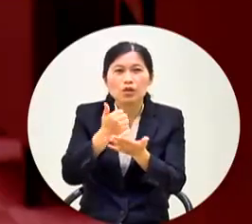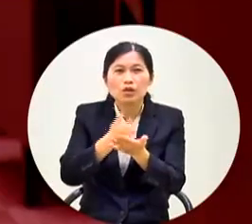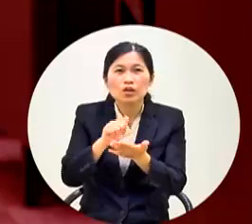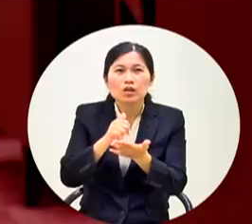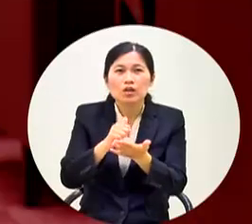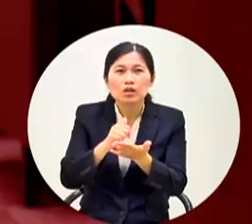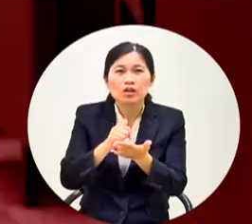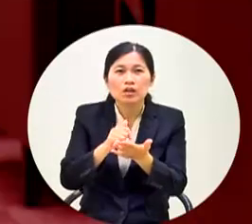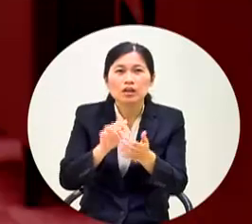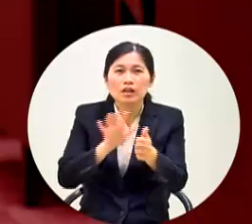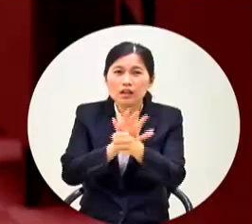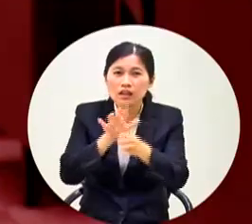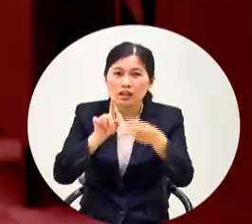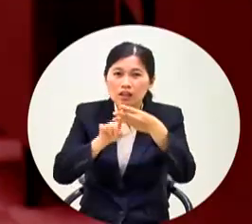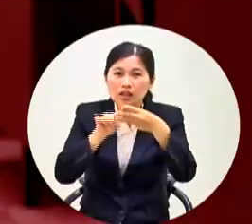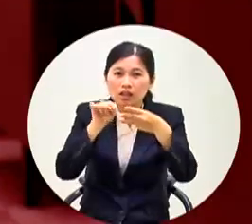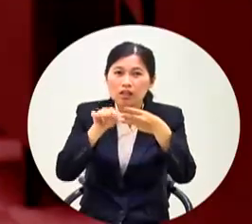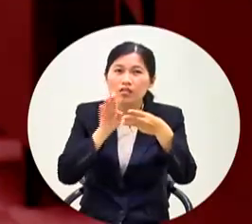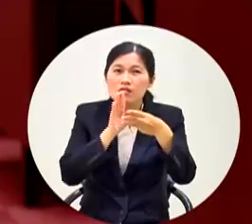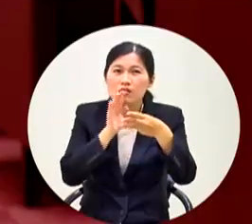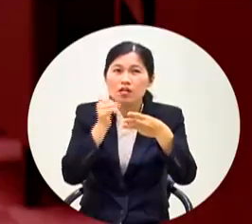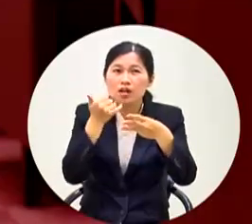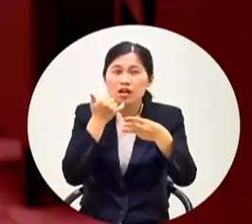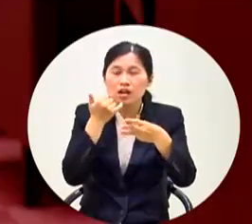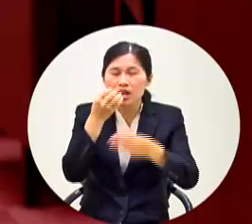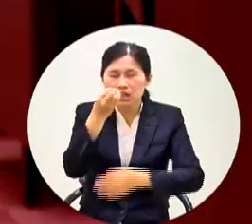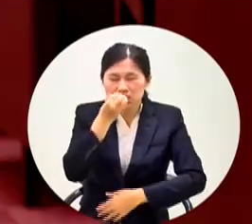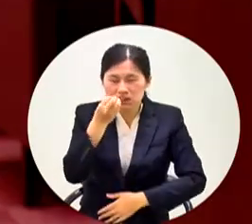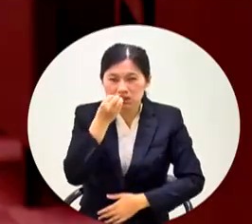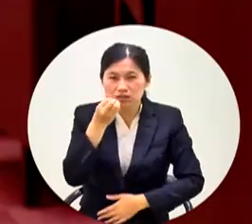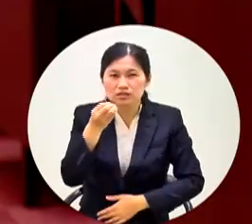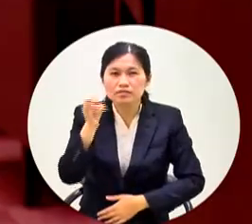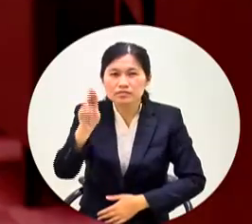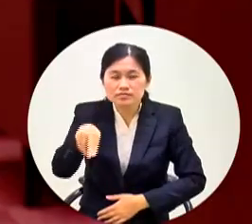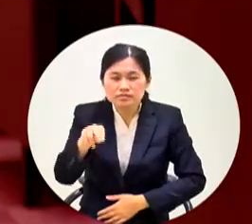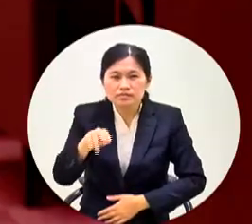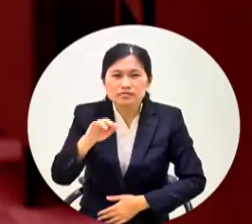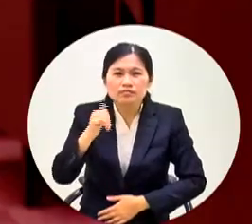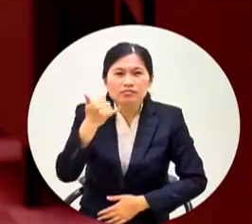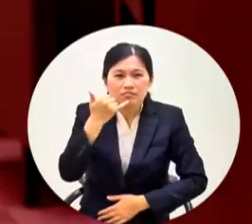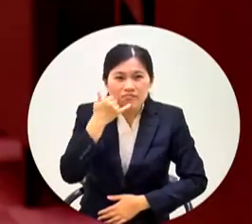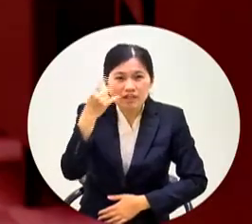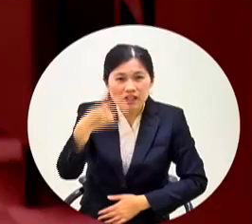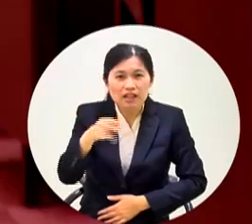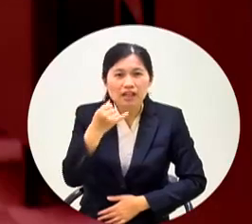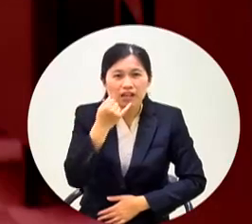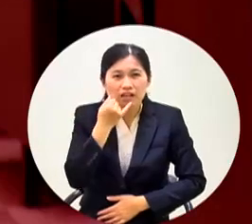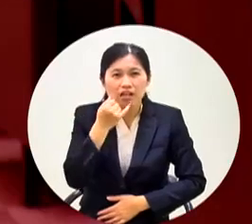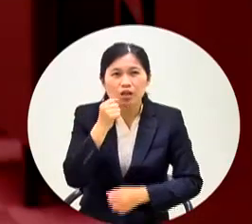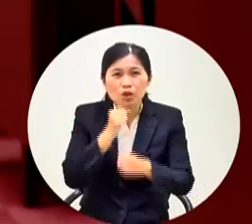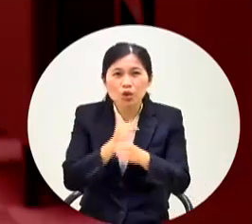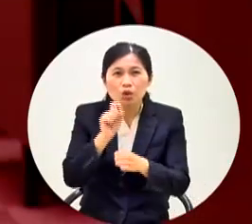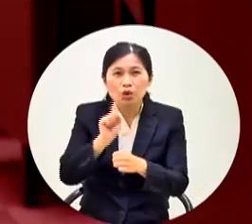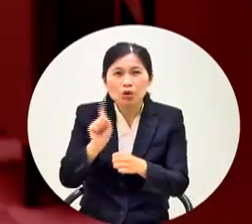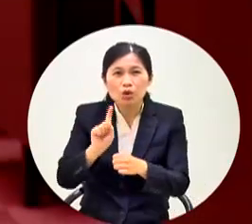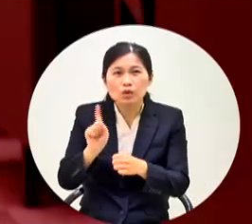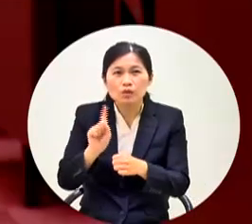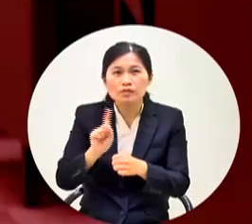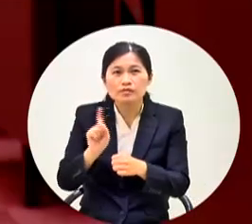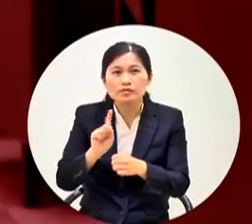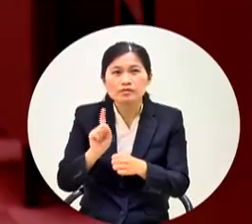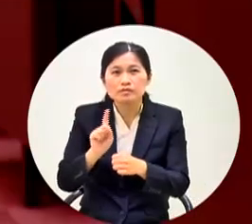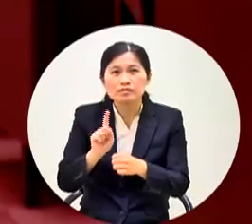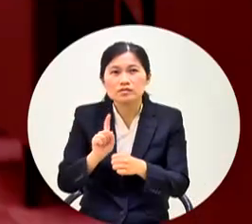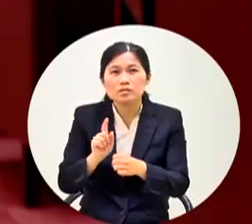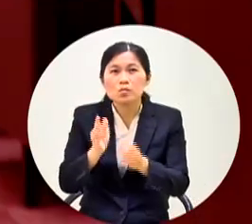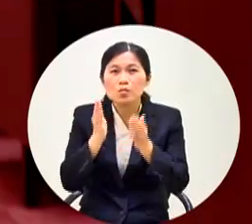阿姨是可以食用，也可以作为面